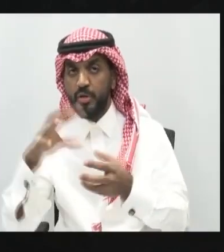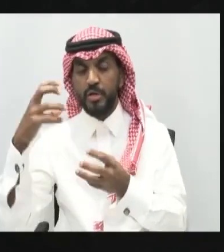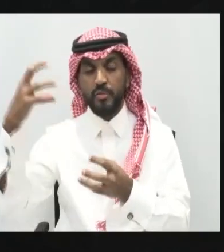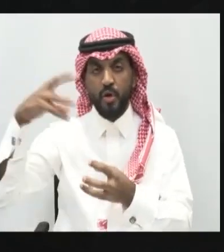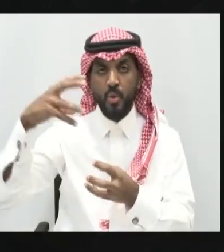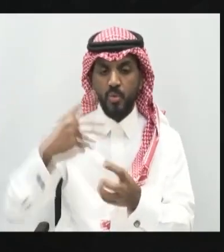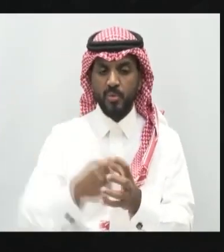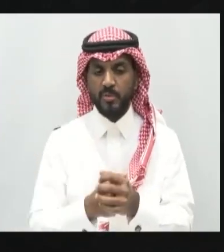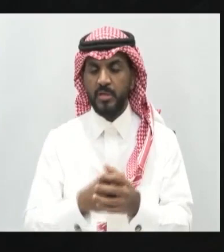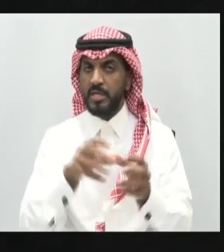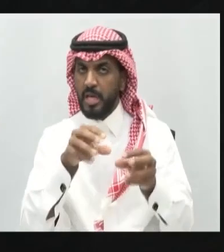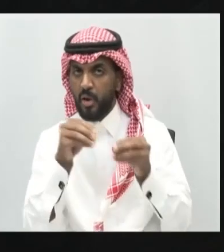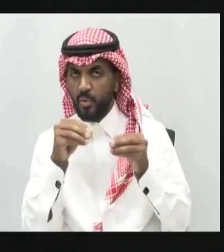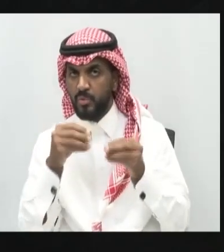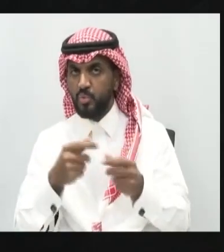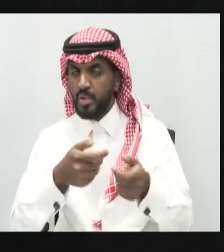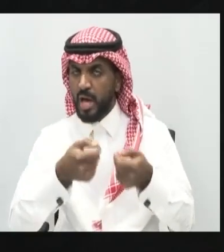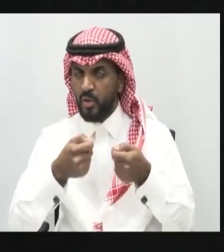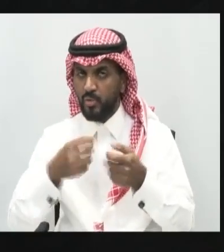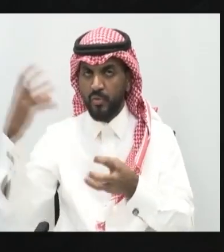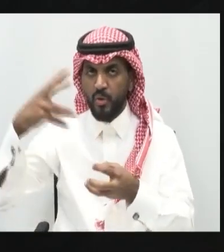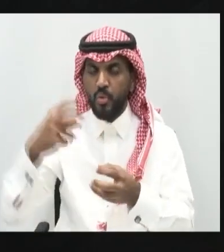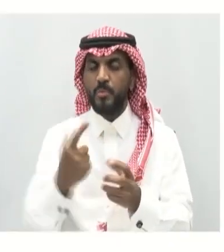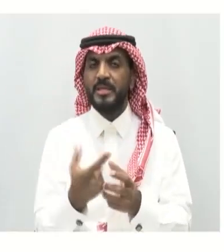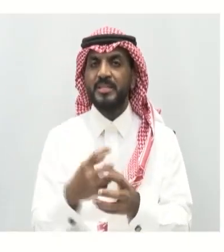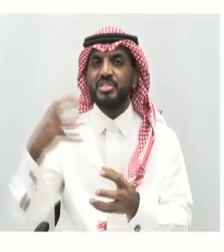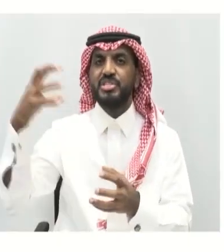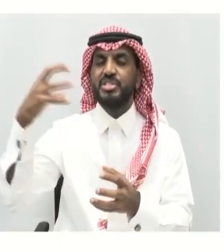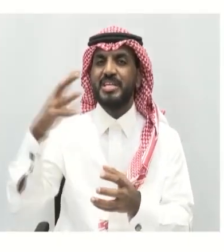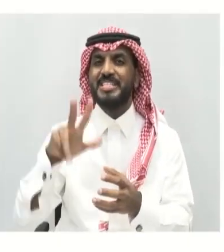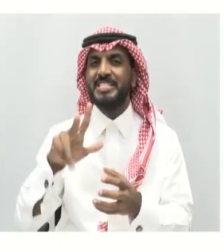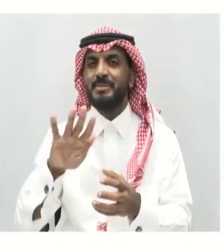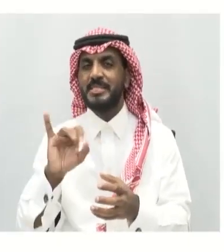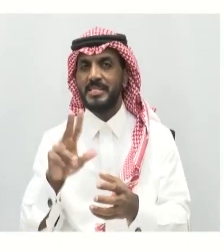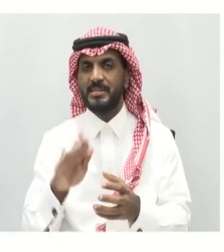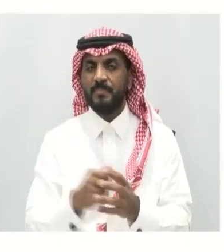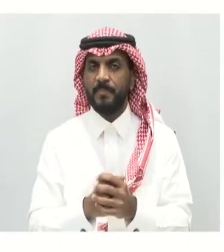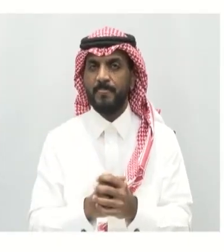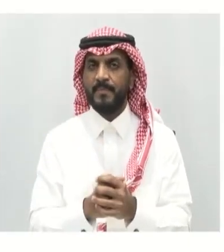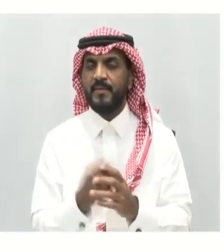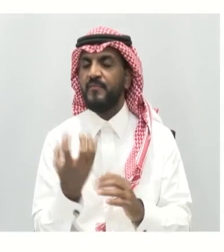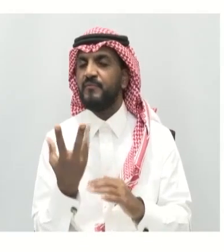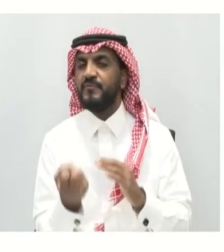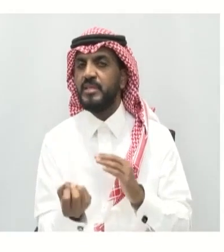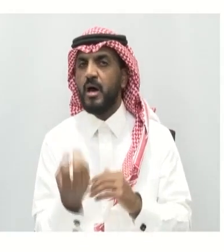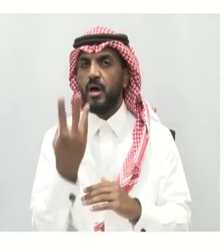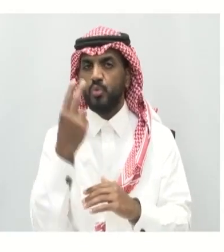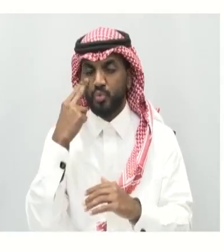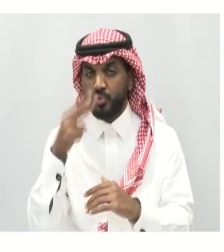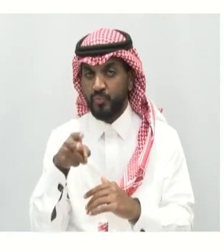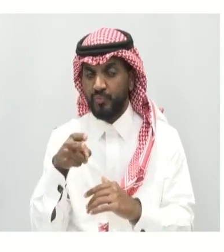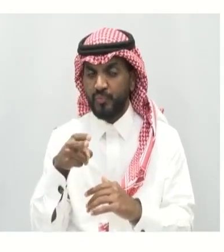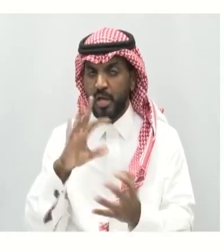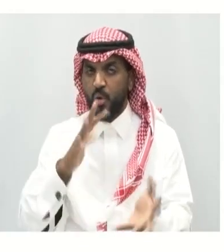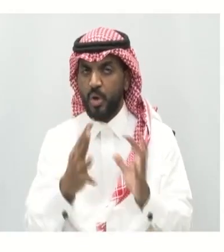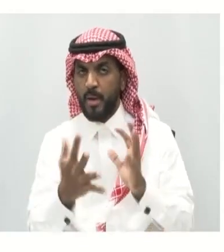يعني ياخذ الضوء من الشمس احنا بالنهار ليش يعني لو ان الكوكب